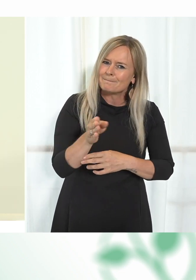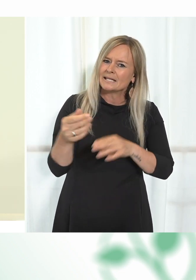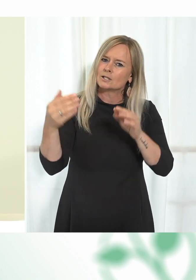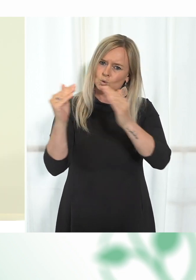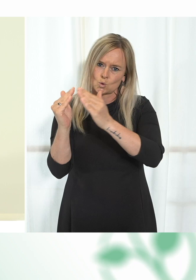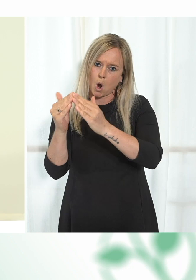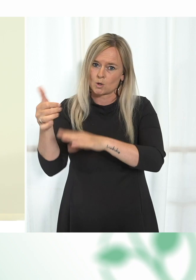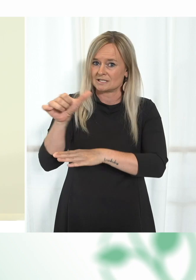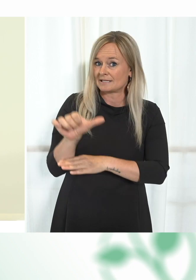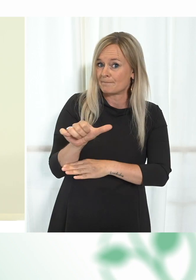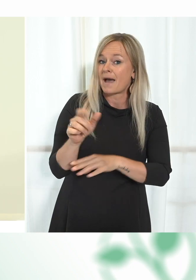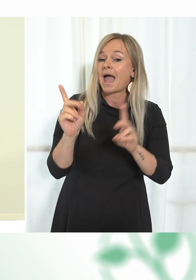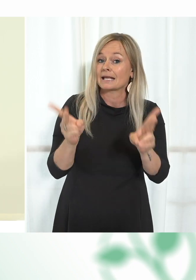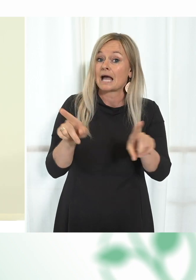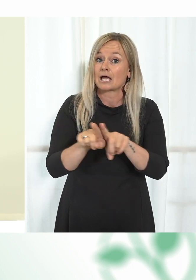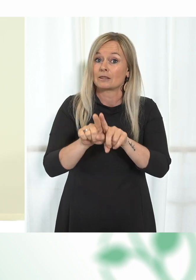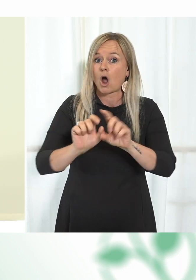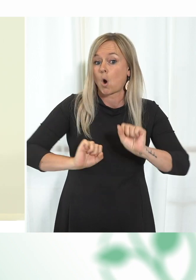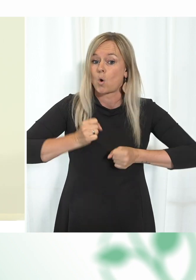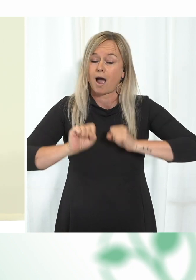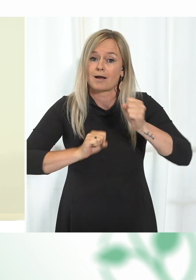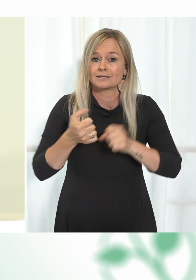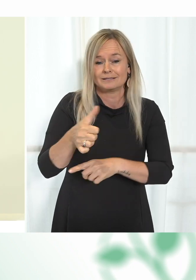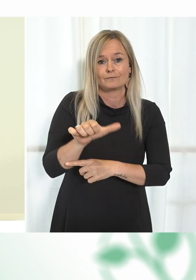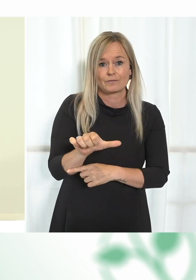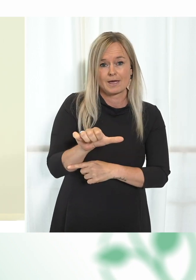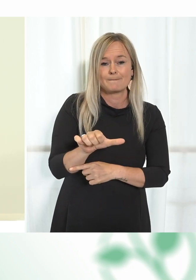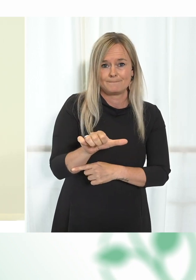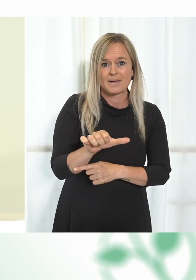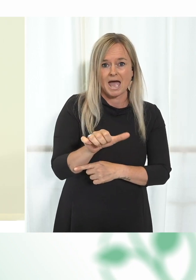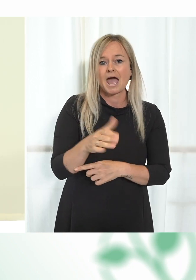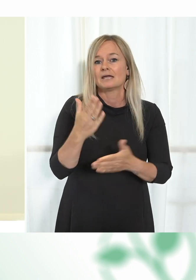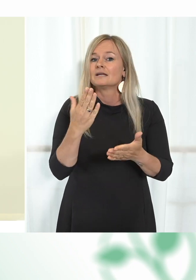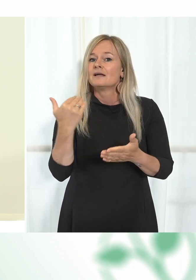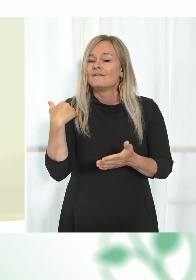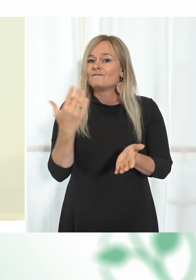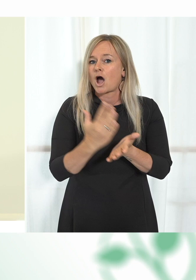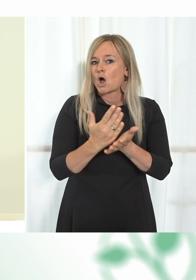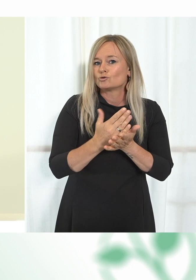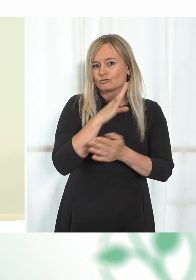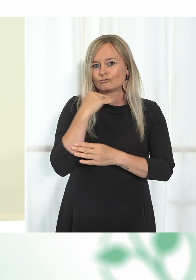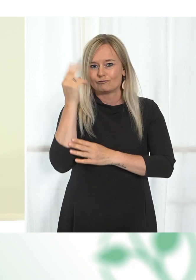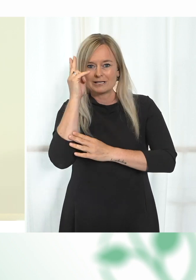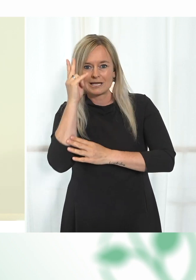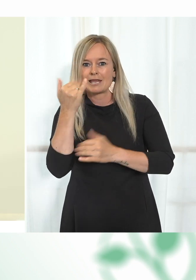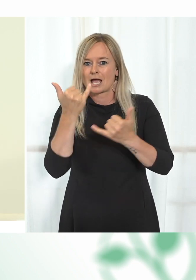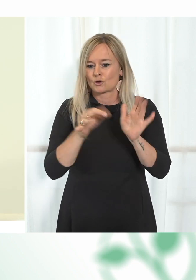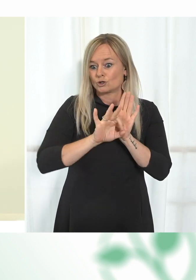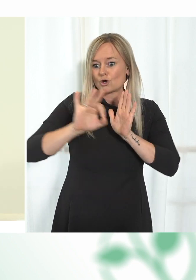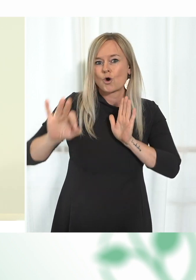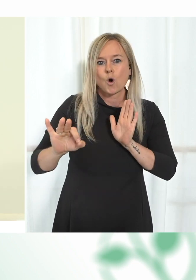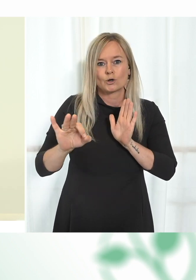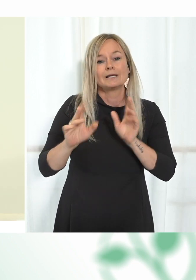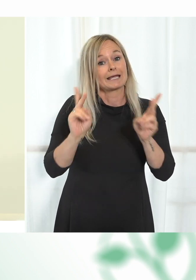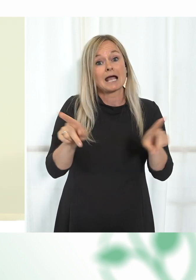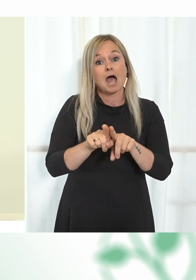Das haben uns die Pandemiezeiten gelernt, dass hybride Veranstaltungsformate funktionieren und wir werden auch die Möglichkeit haben, dass Sie Fragen stellen an